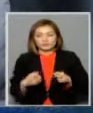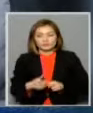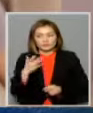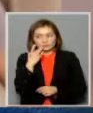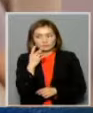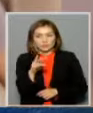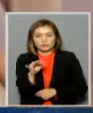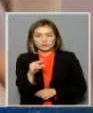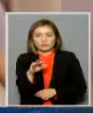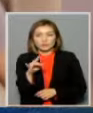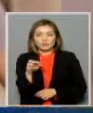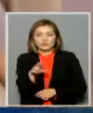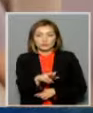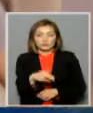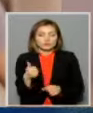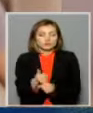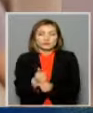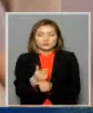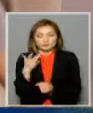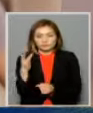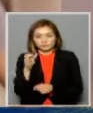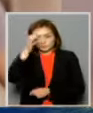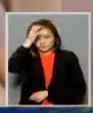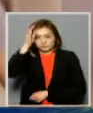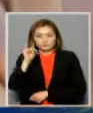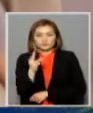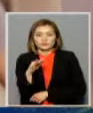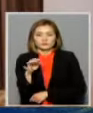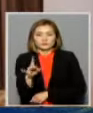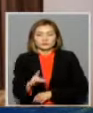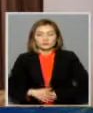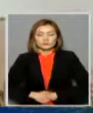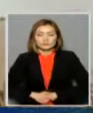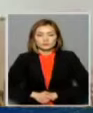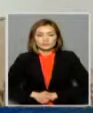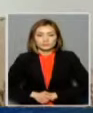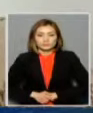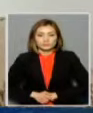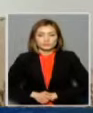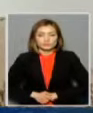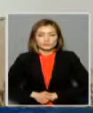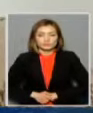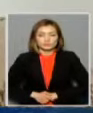является логотерапией. Его основателем является ученый Виктор Франкл.